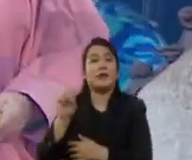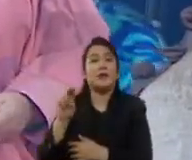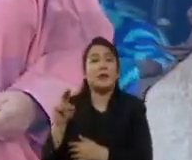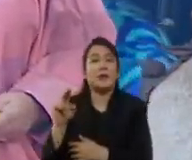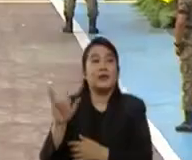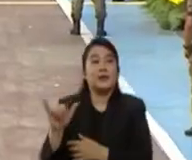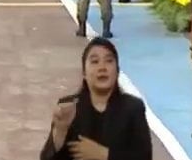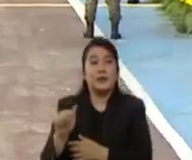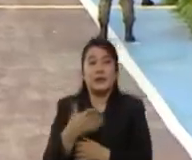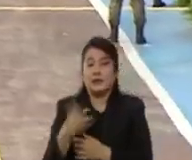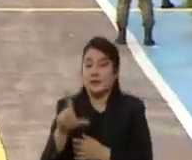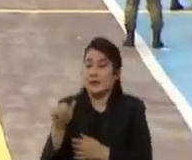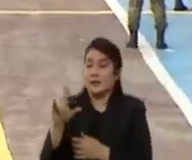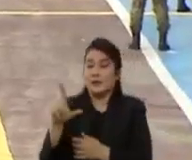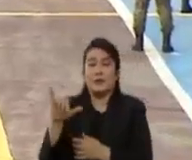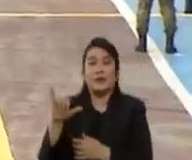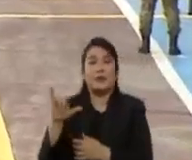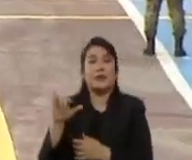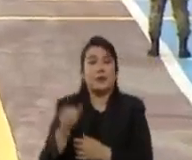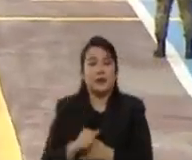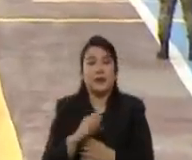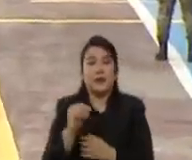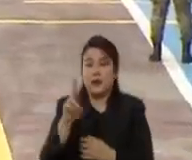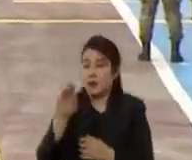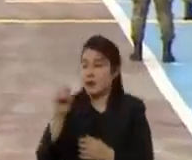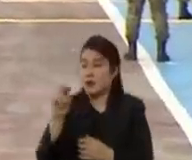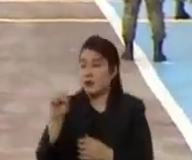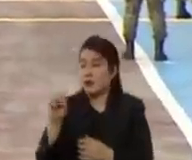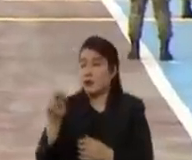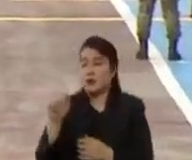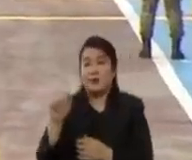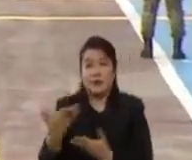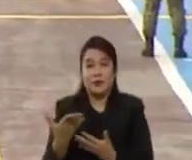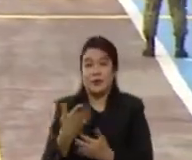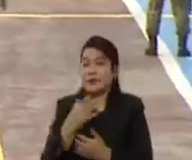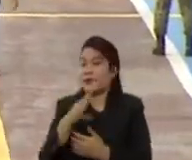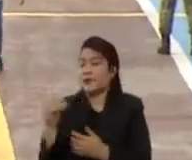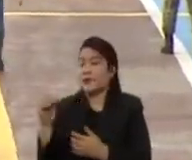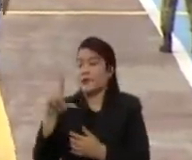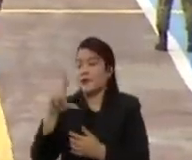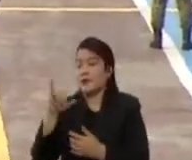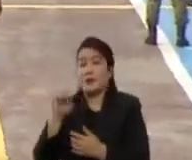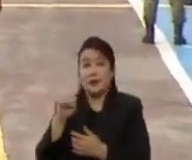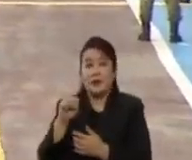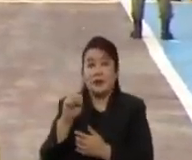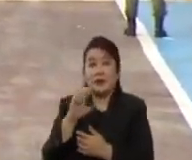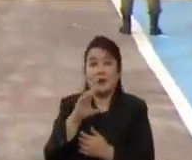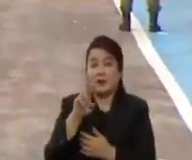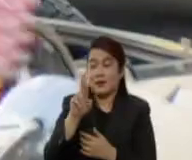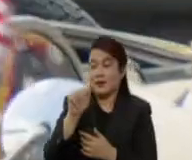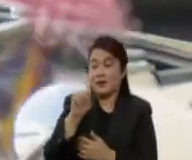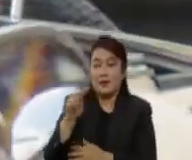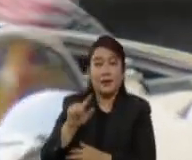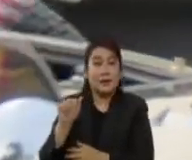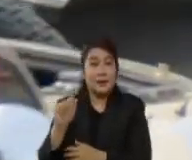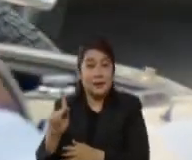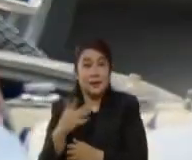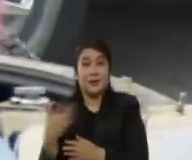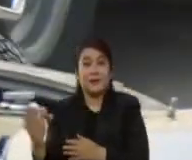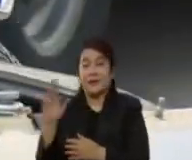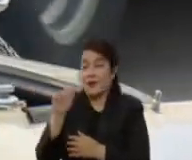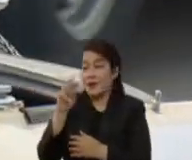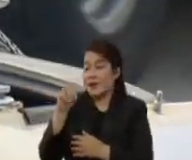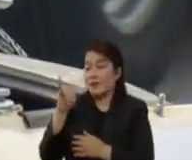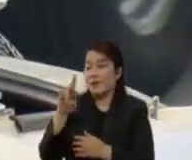Dani, Laila Nasir, Rosna Johari, Lista Wati, Raza Ahmad, Amirul